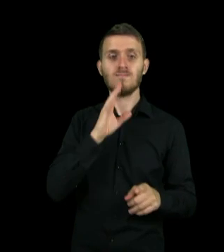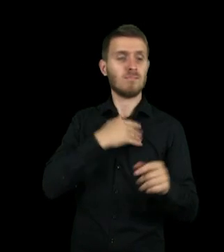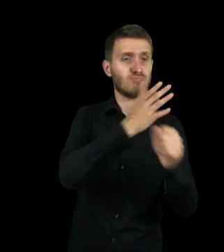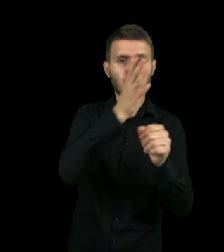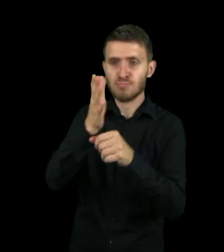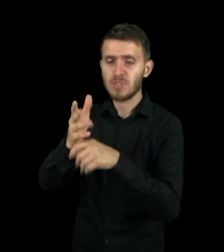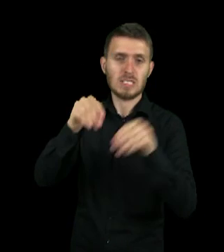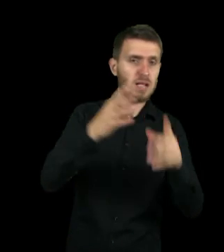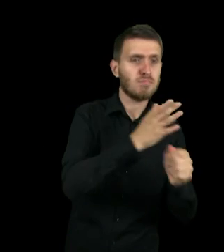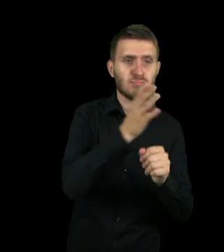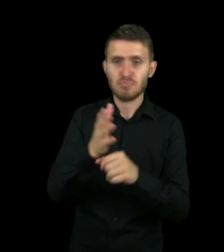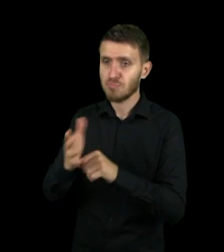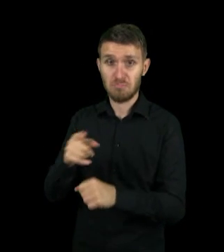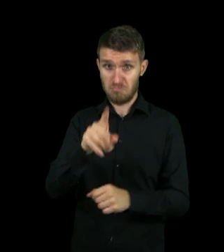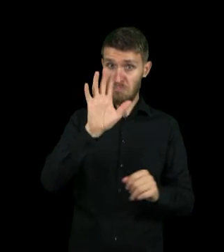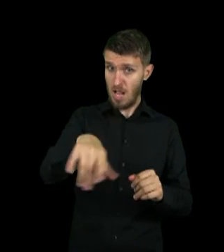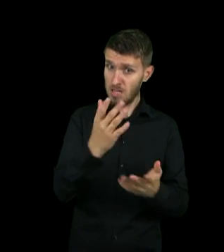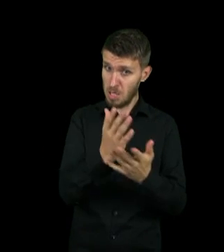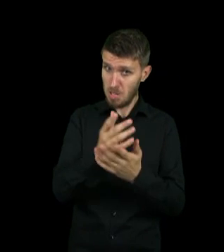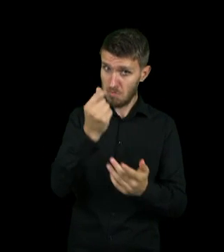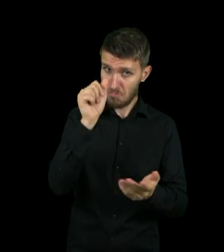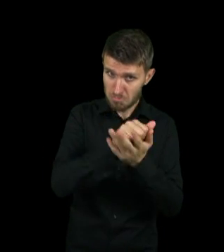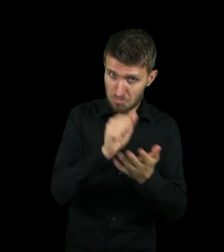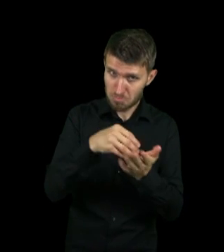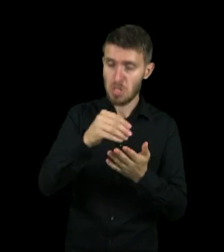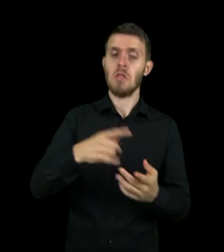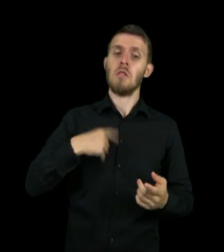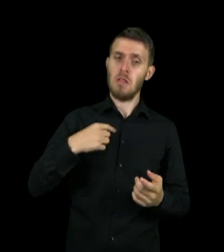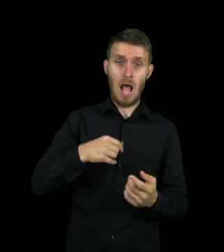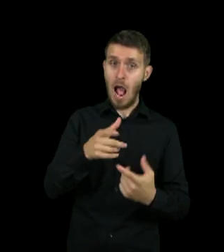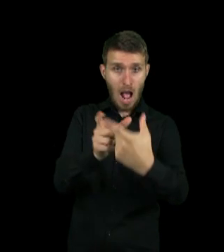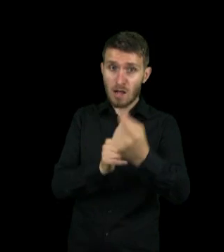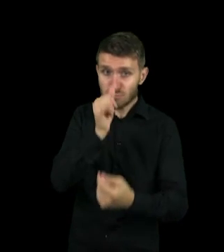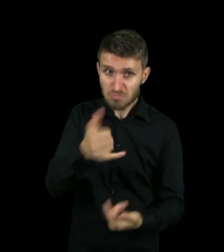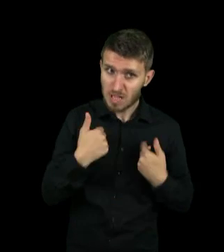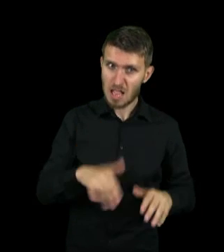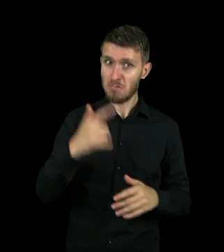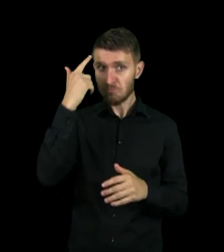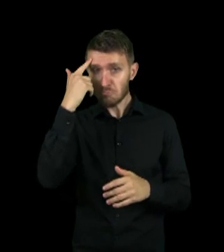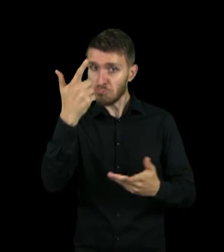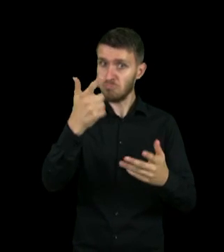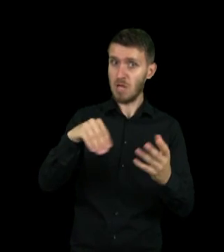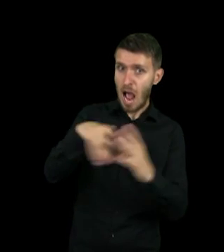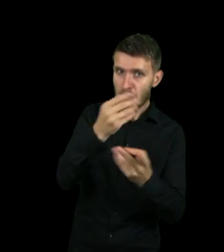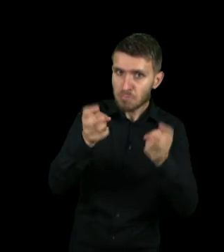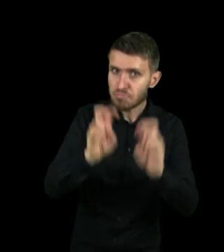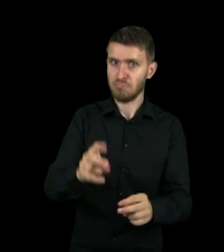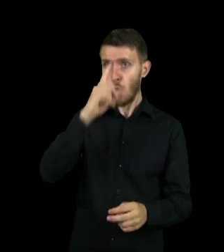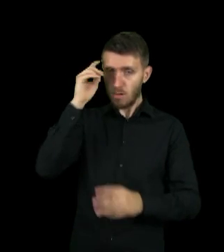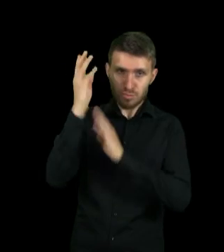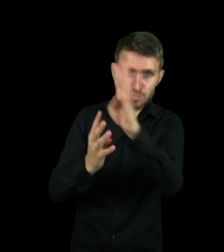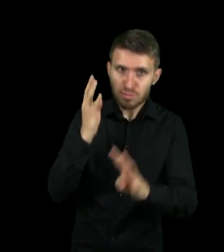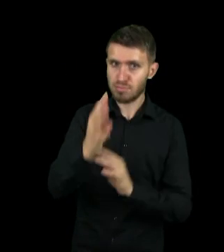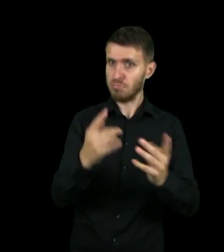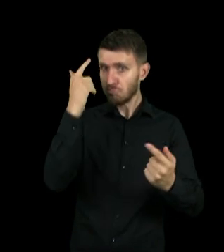rozliczeniowy ten agent rozliczeniowy jest graczem który chodzi do placówek handlowych i mówi Teraz przyjmujecie